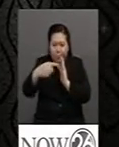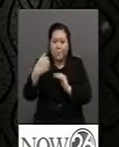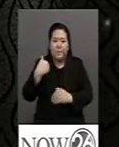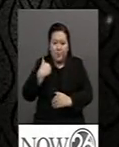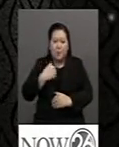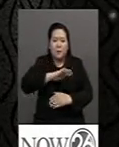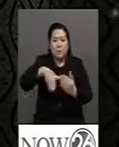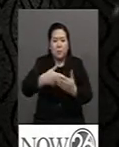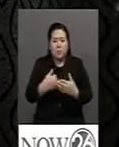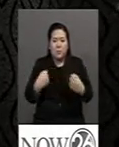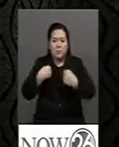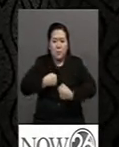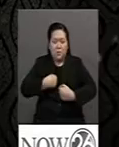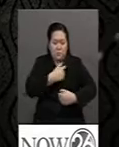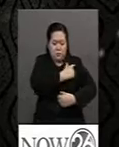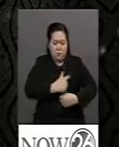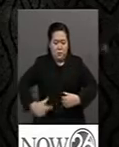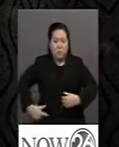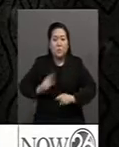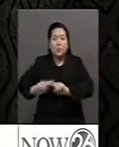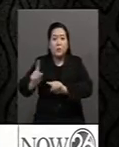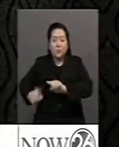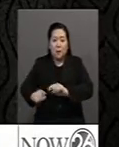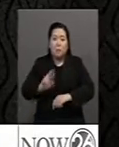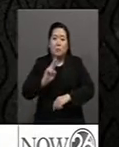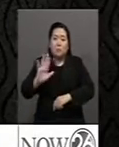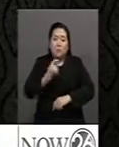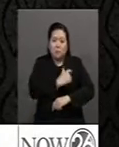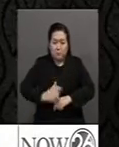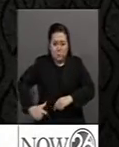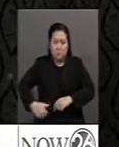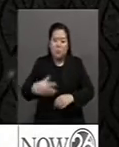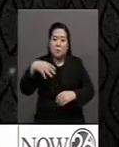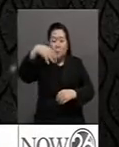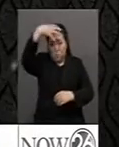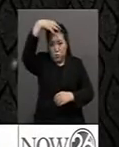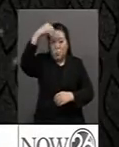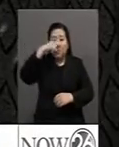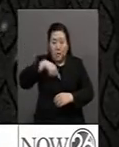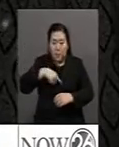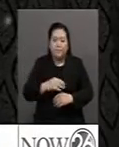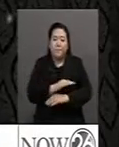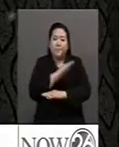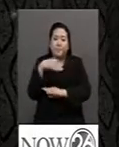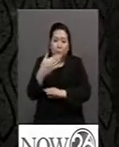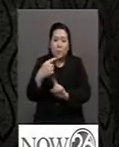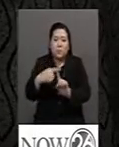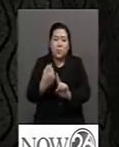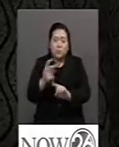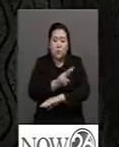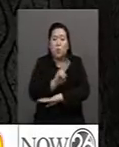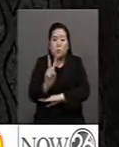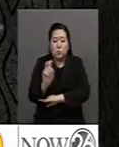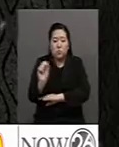ศไว้ทุกสายสะพายพระจุลจอม9หรือสายสะพายมงกุฎไทยวันศุกร์ที่2ธันวาคม